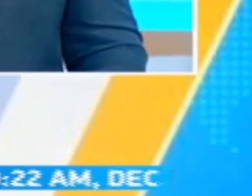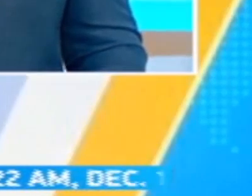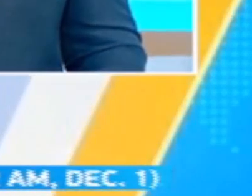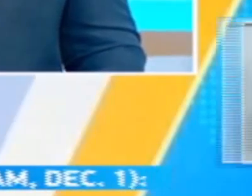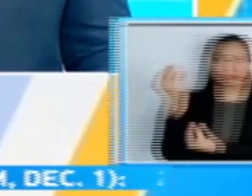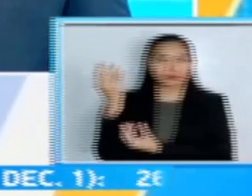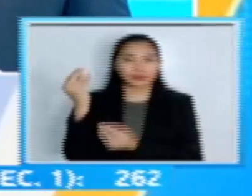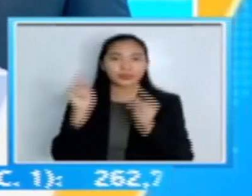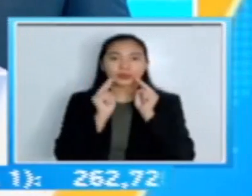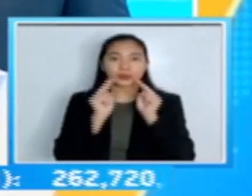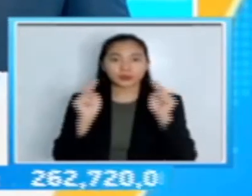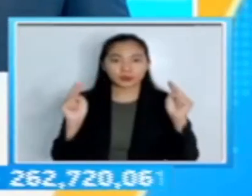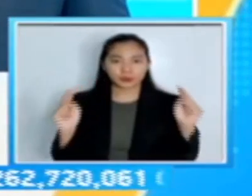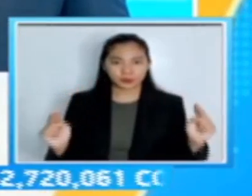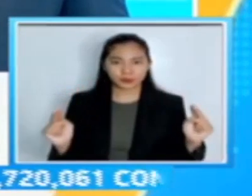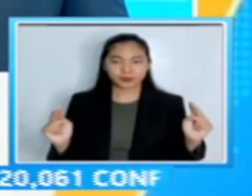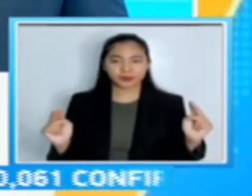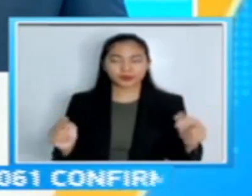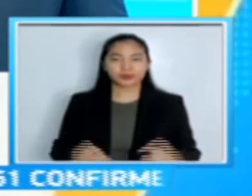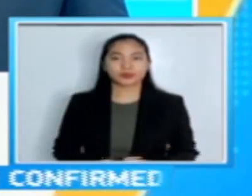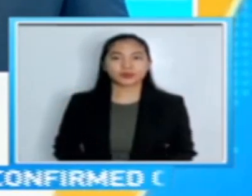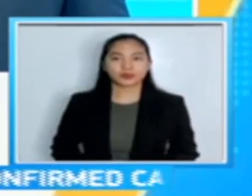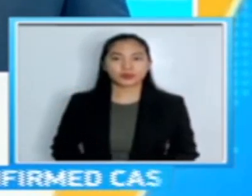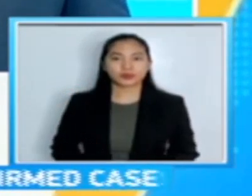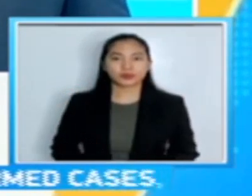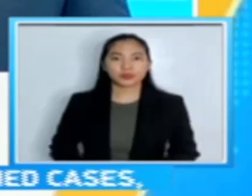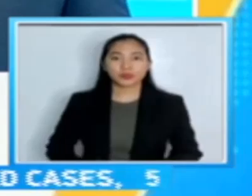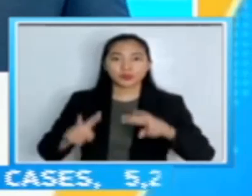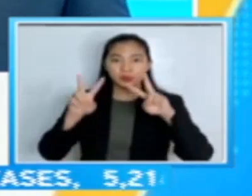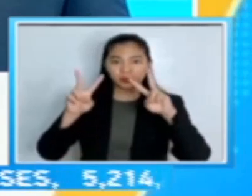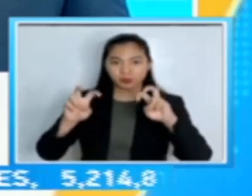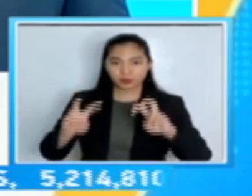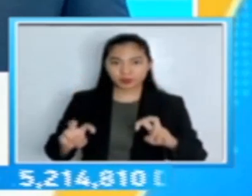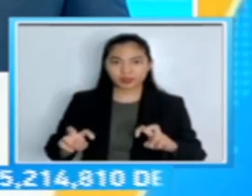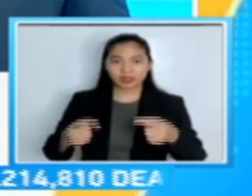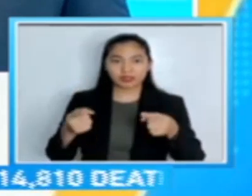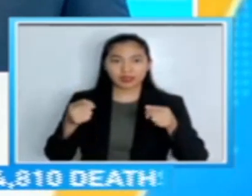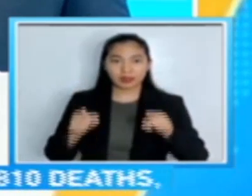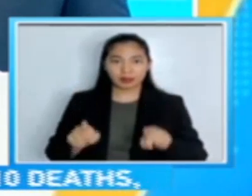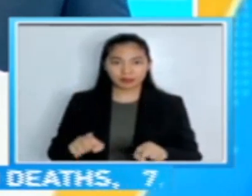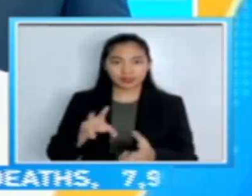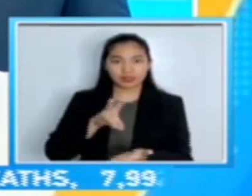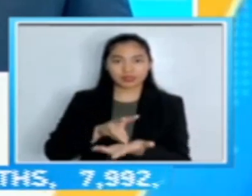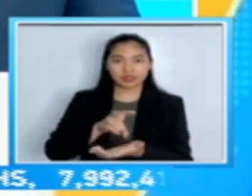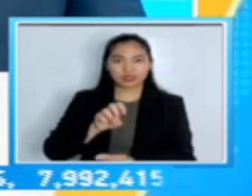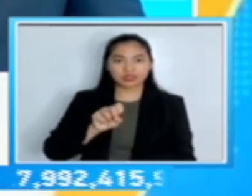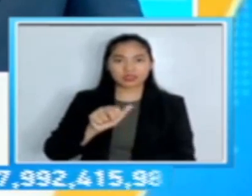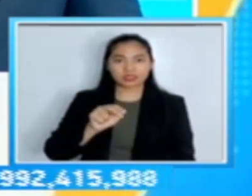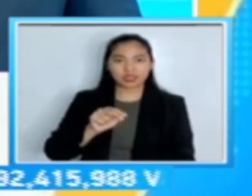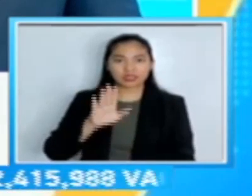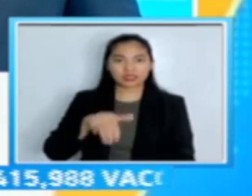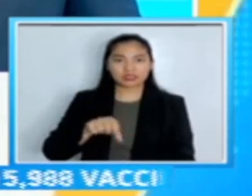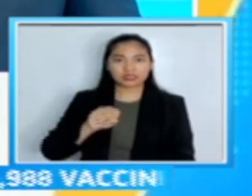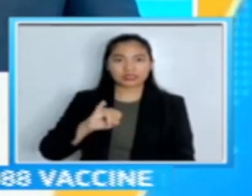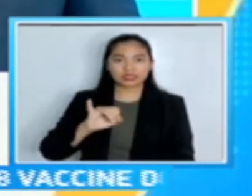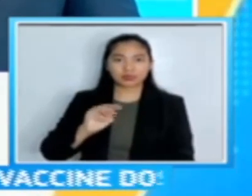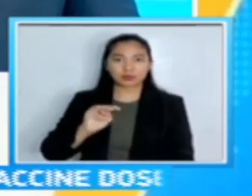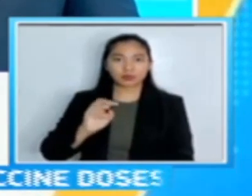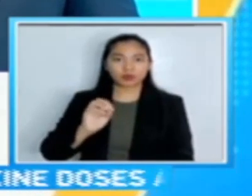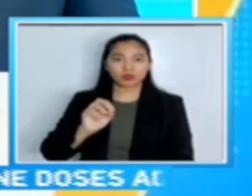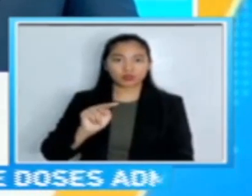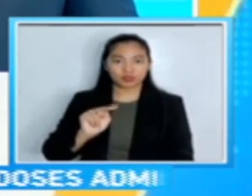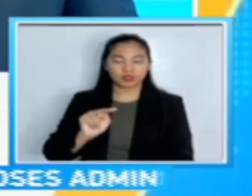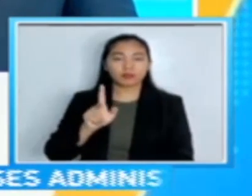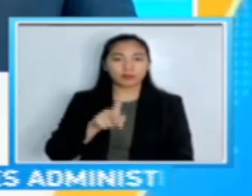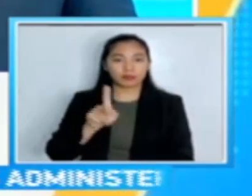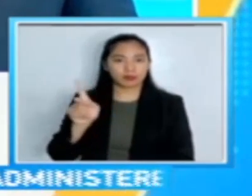Iniimbestigahan ng ang pananambang sa San Simon, Pampanga na ikinasawi ng isang kumakandidatong konsehal. Kabilang sa mga anggulong tinitingnan